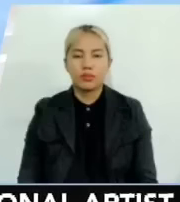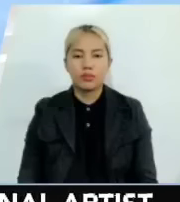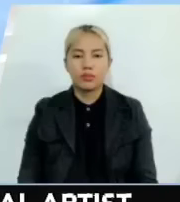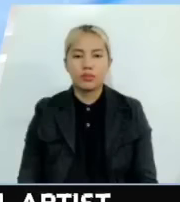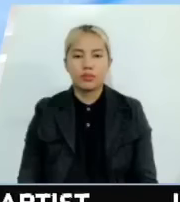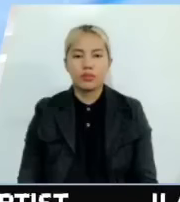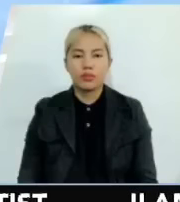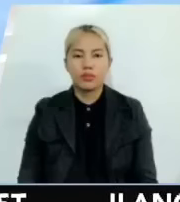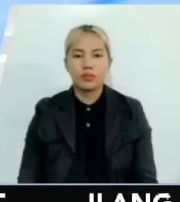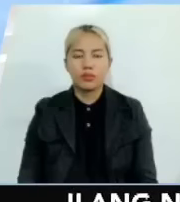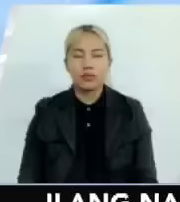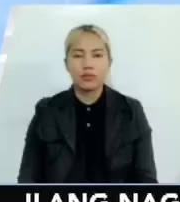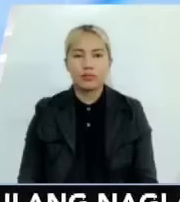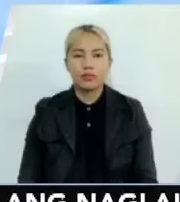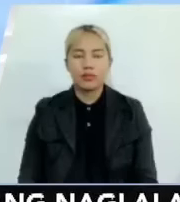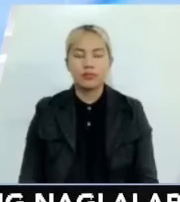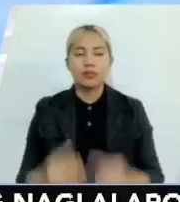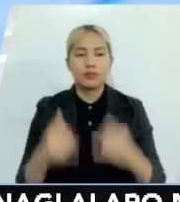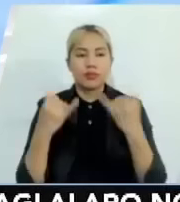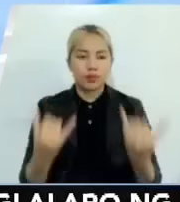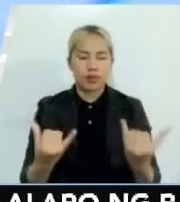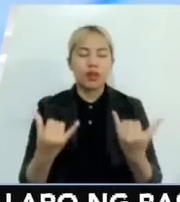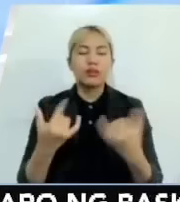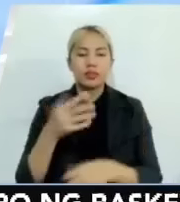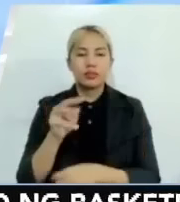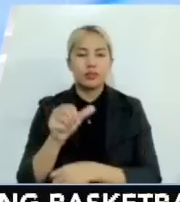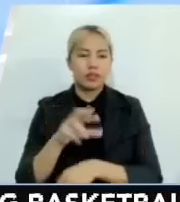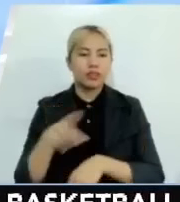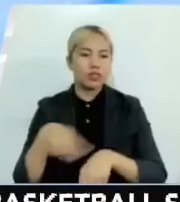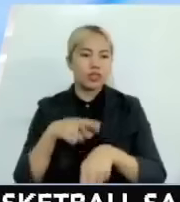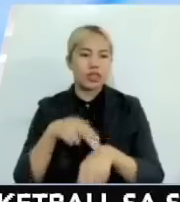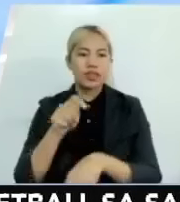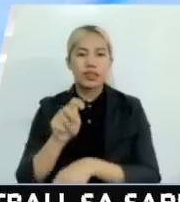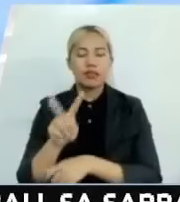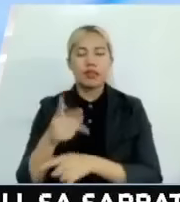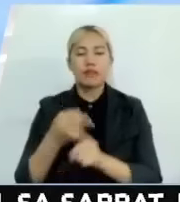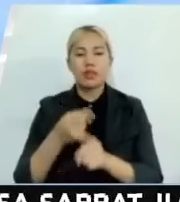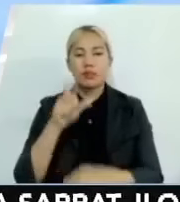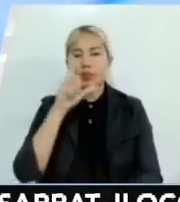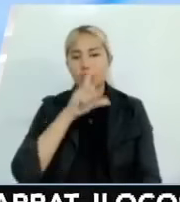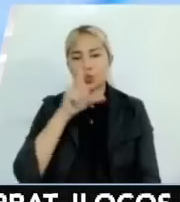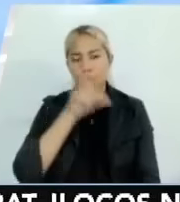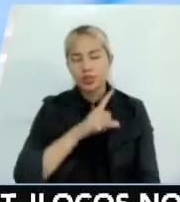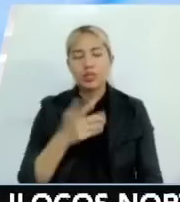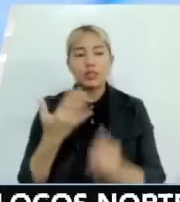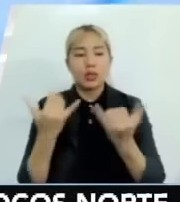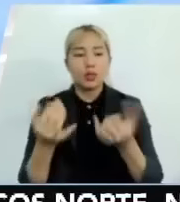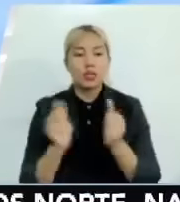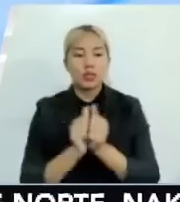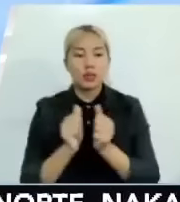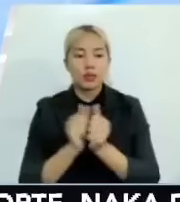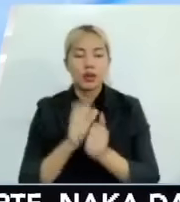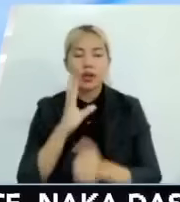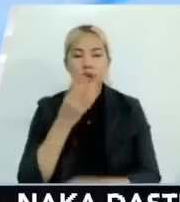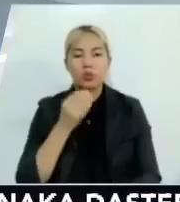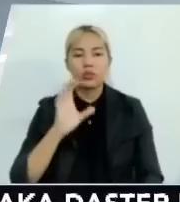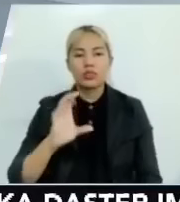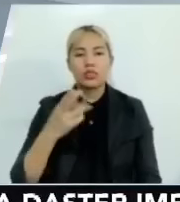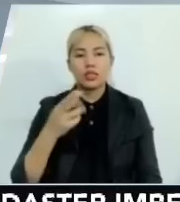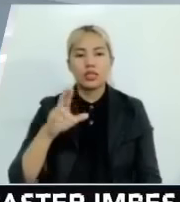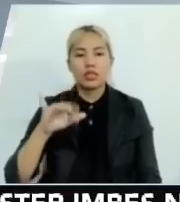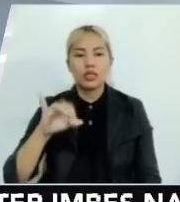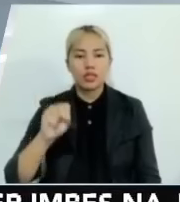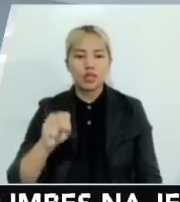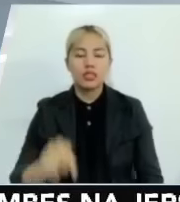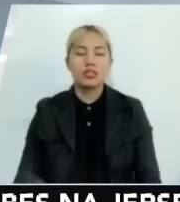Ilatid na po natin ang mga balita ng GMA Regional TV mula naman sa Luzon. At makakasama po natin si Chris Zuniga. Chris?